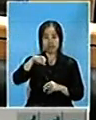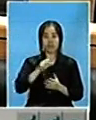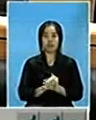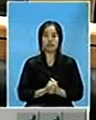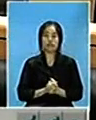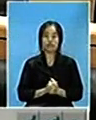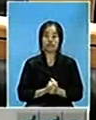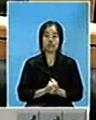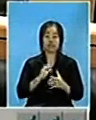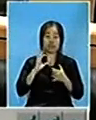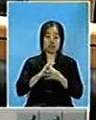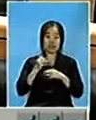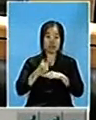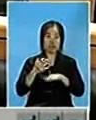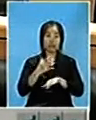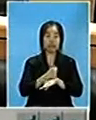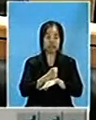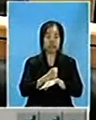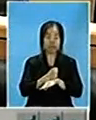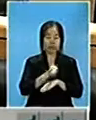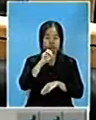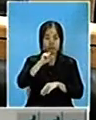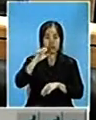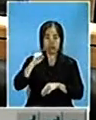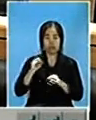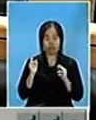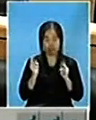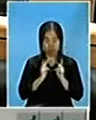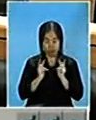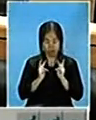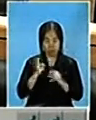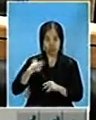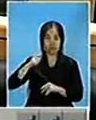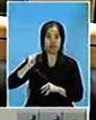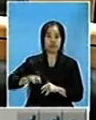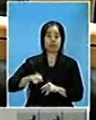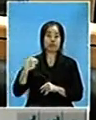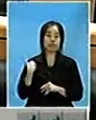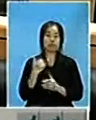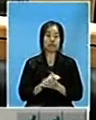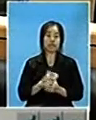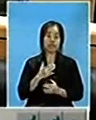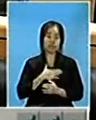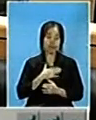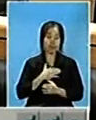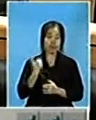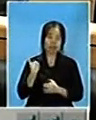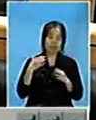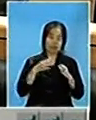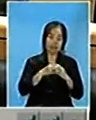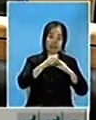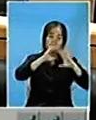โดยเฉพาะนักการเมืองที่เป็นผู้แทนราษฎรเนี่ยครับกลัวศาลเป็นอย่างยิ่งครับผมเคยเป็นมาทั้งฝ่ายค้านทั้งฝ่ายรัฐบา